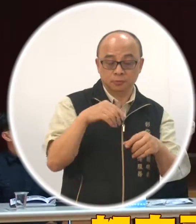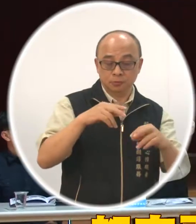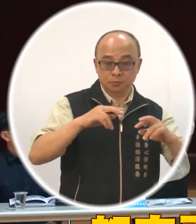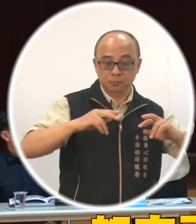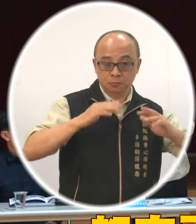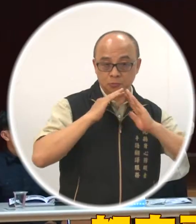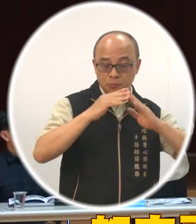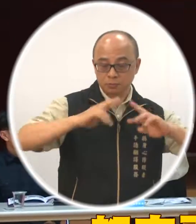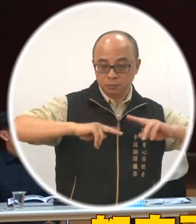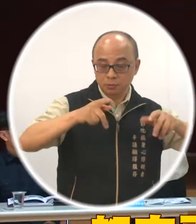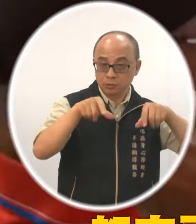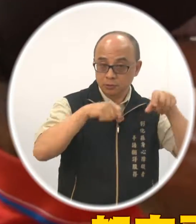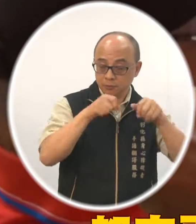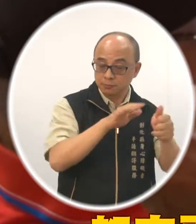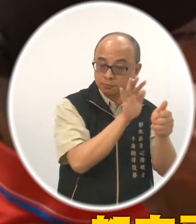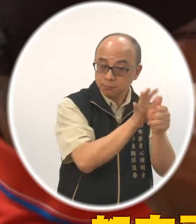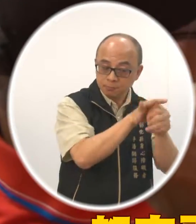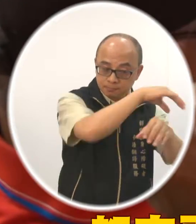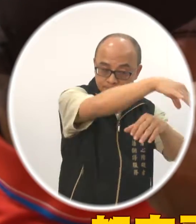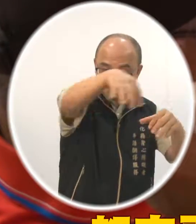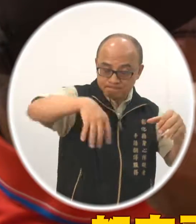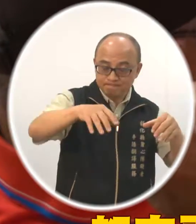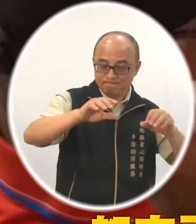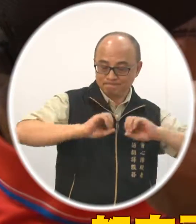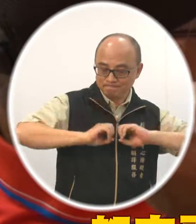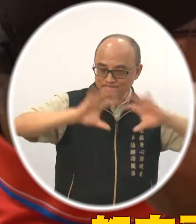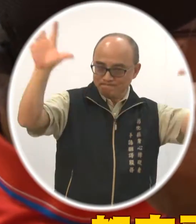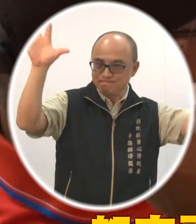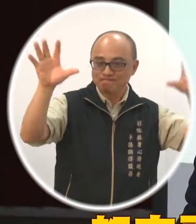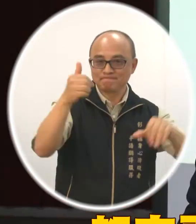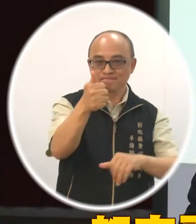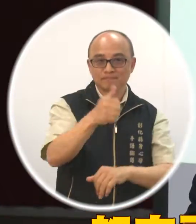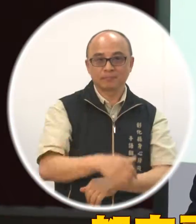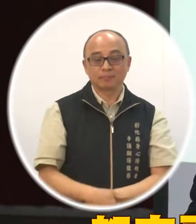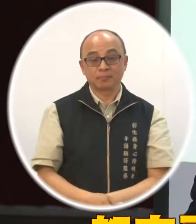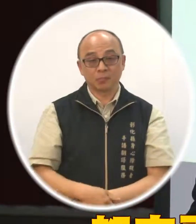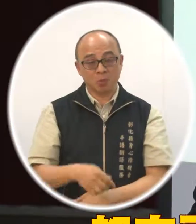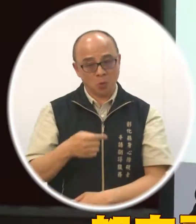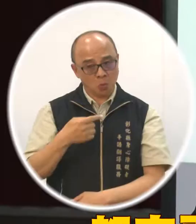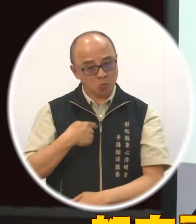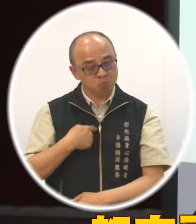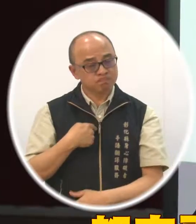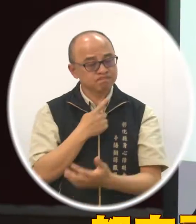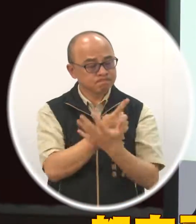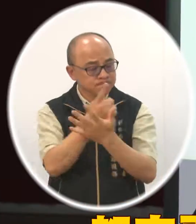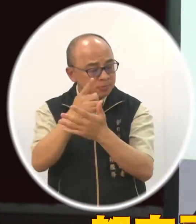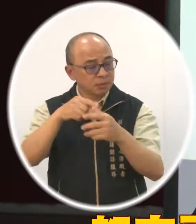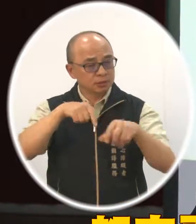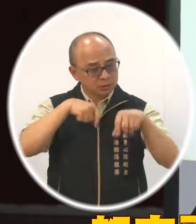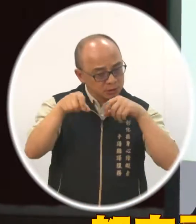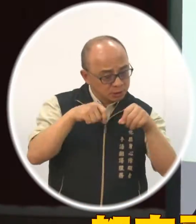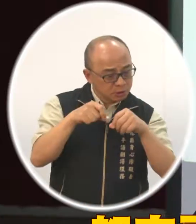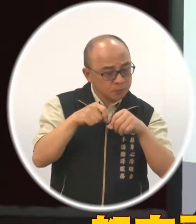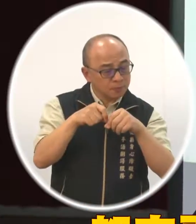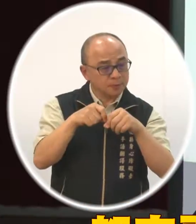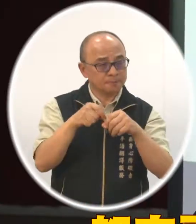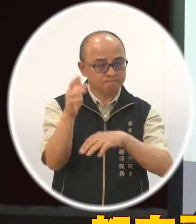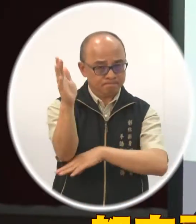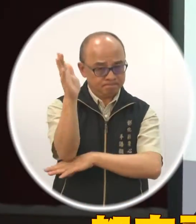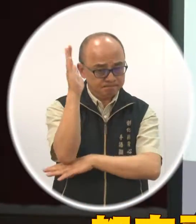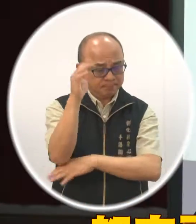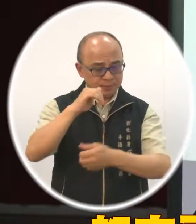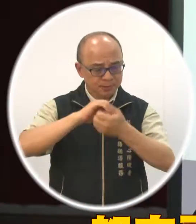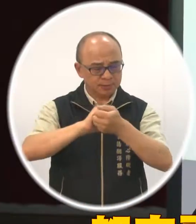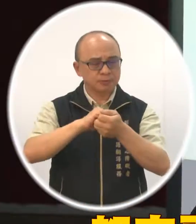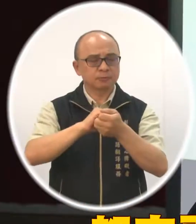林火车站周边地区再造城市新风貌。 我的这个任何计划施政绝对是透